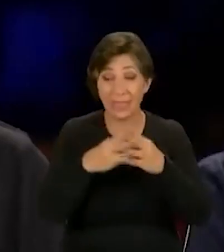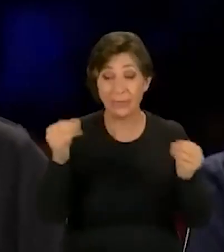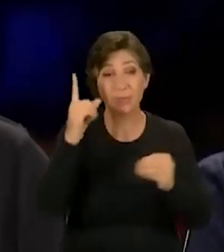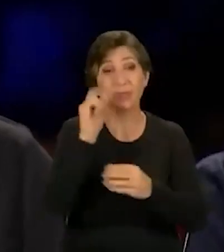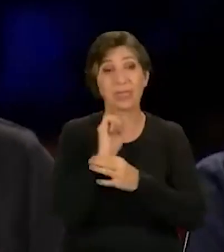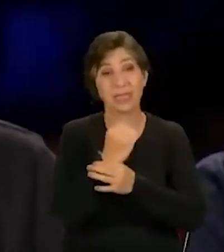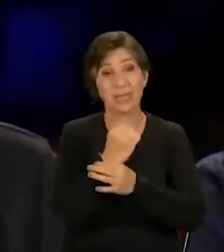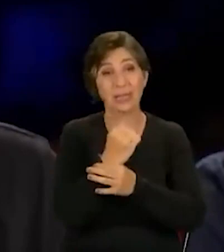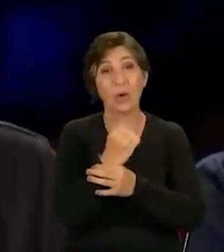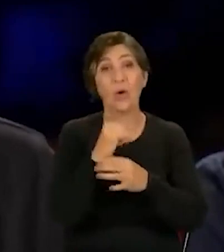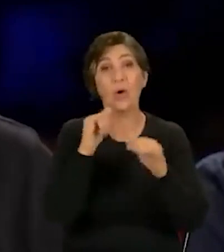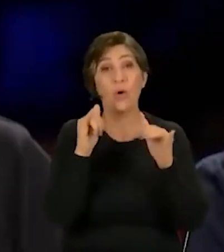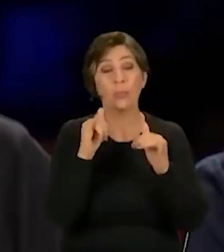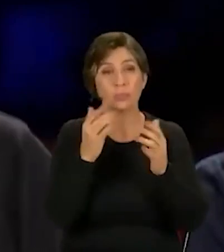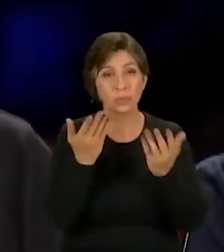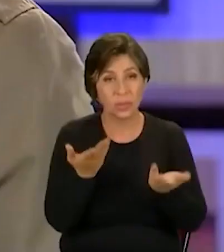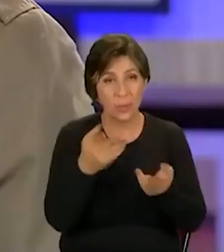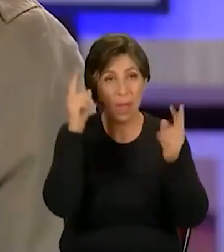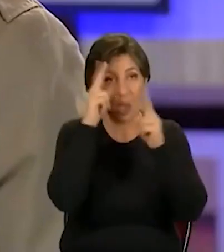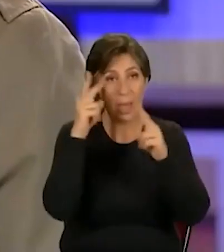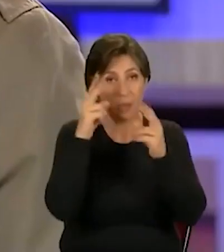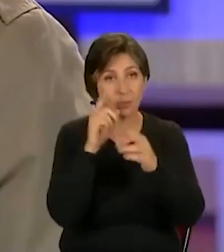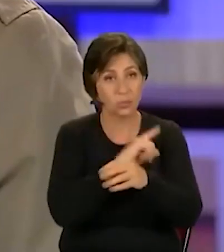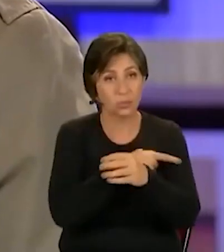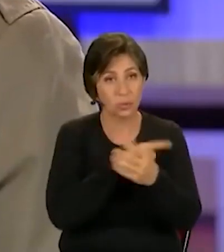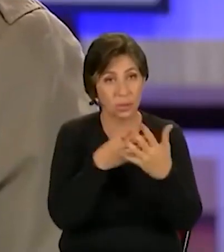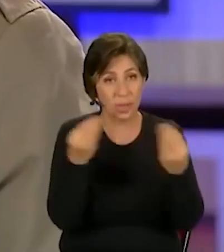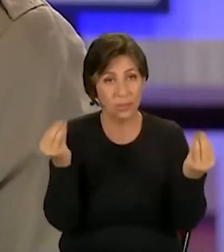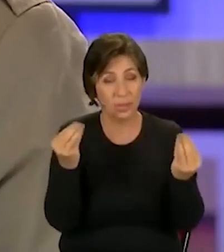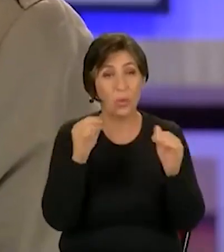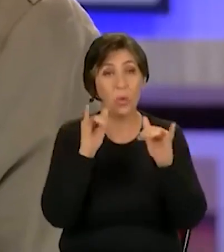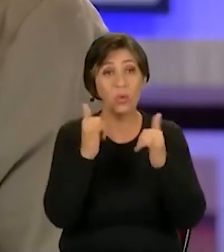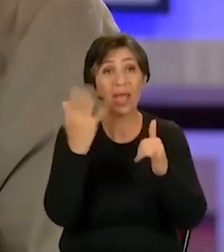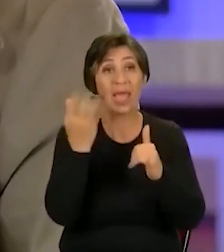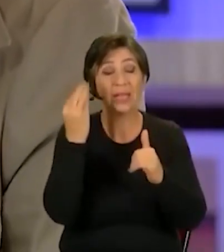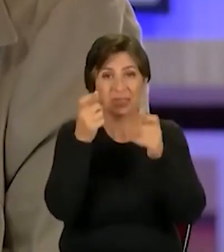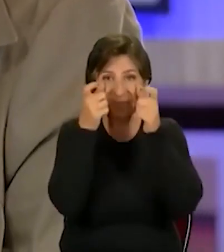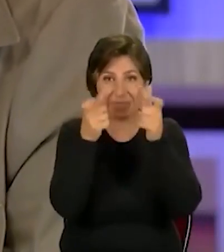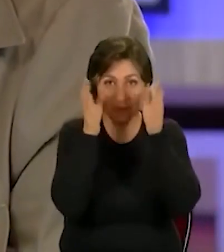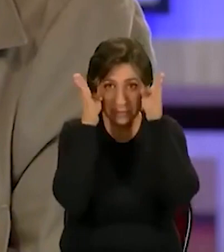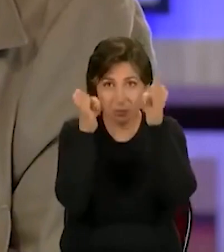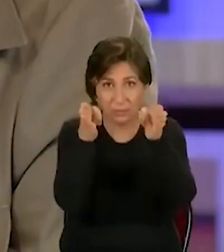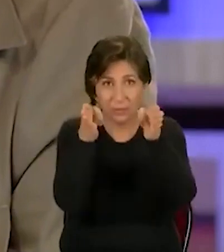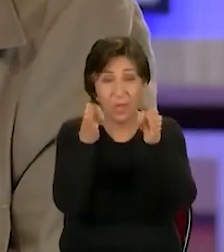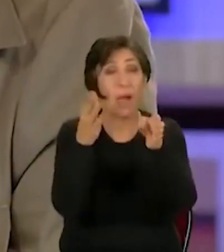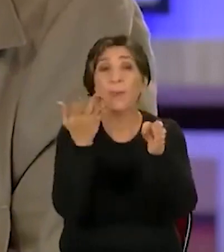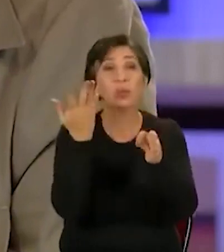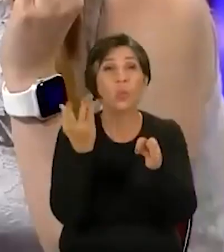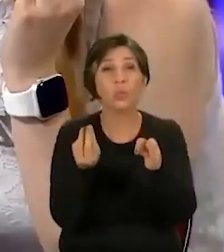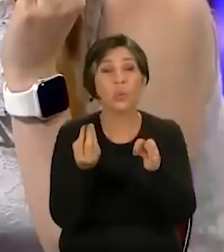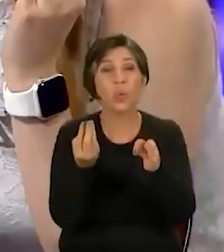yetenek. Oyunda... Bu tamamen işte hayal gücünün... Oyunda en iyi tutabildiğimiz şey dikkati şimdi şurada tutmak. Ama ne